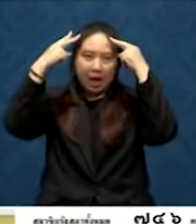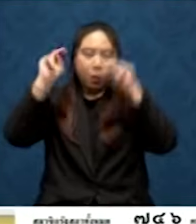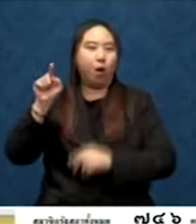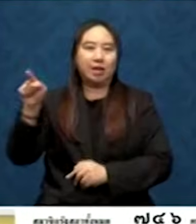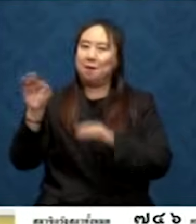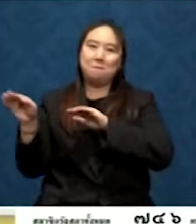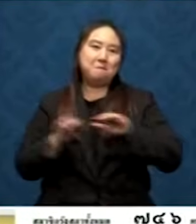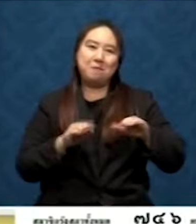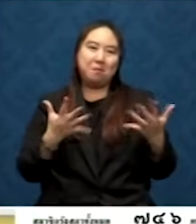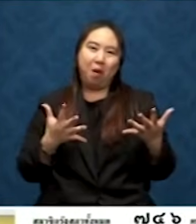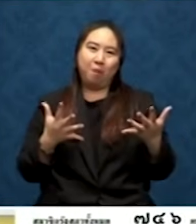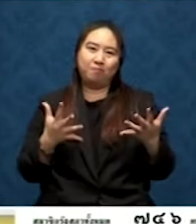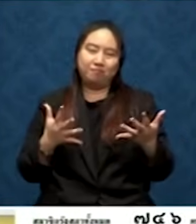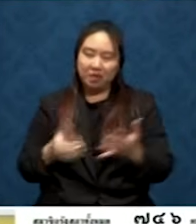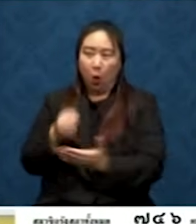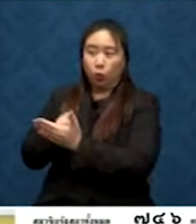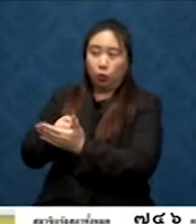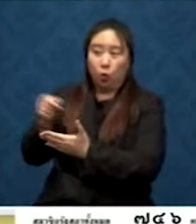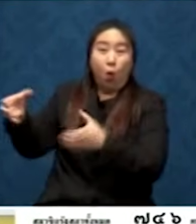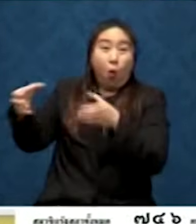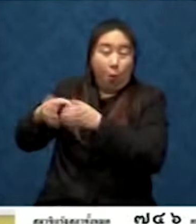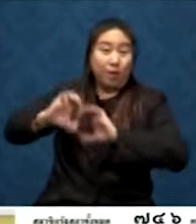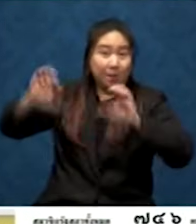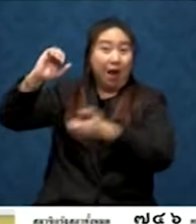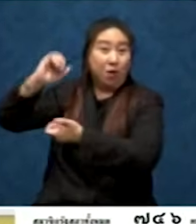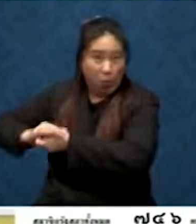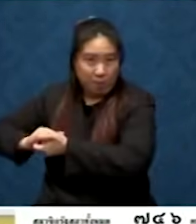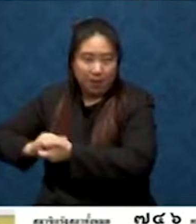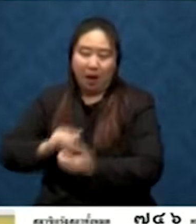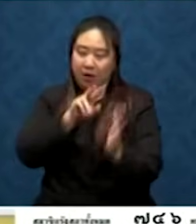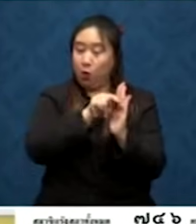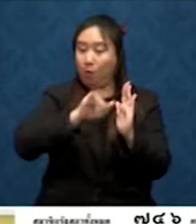จะสู้กับพรรคร่วมรัฐบาลเพื่อปกป้องนโยบายของพรรคตนเอง